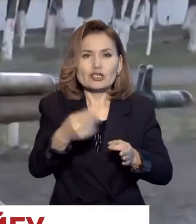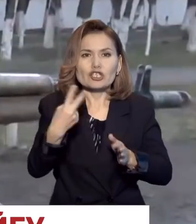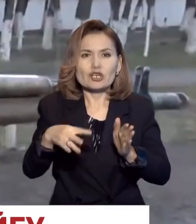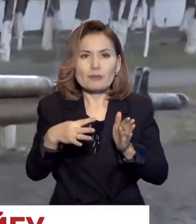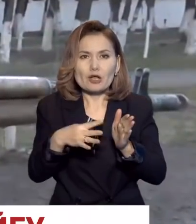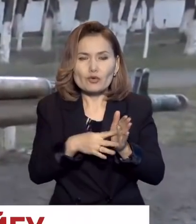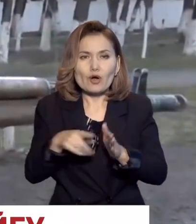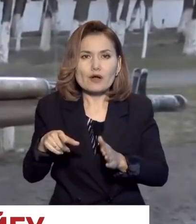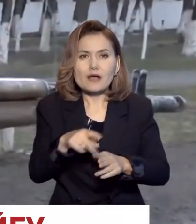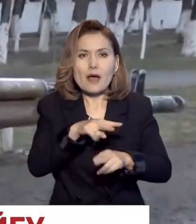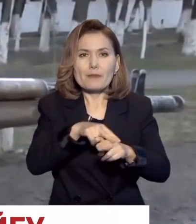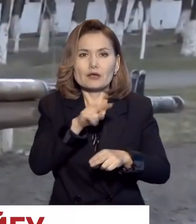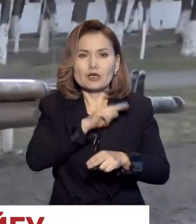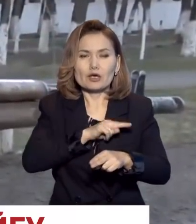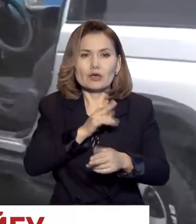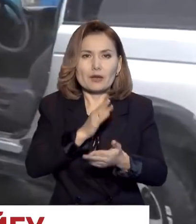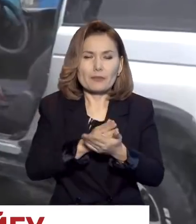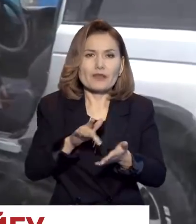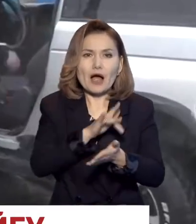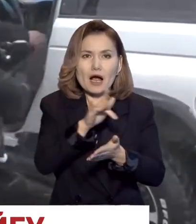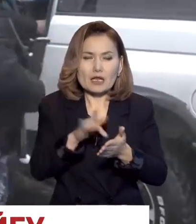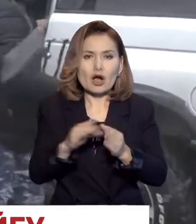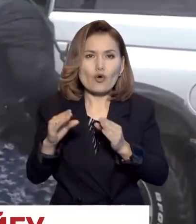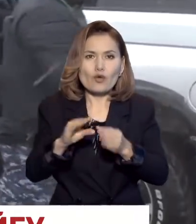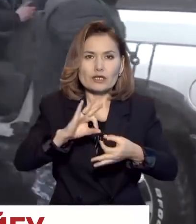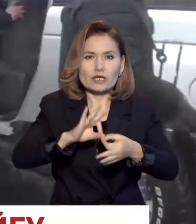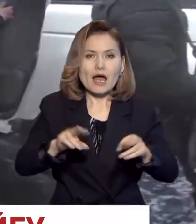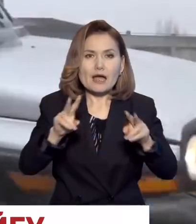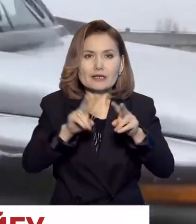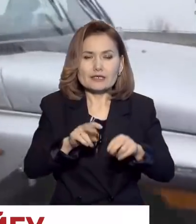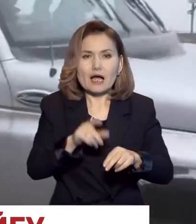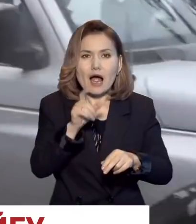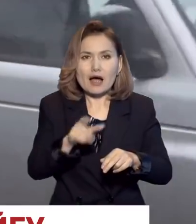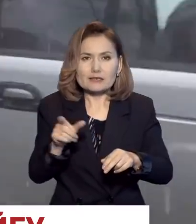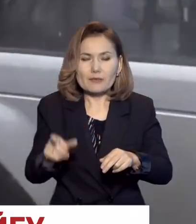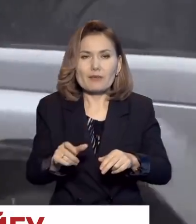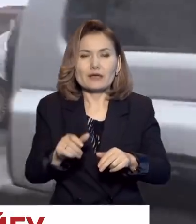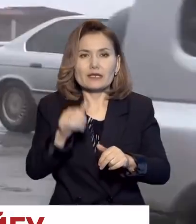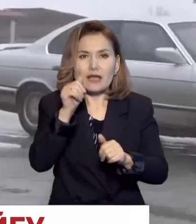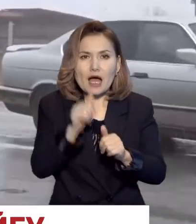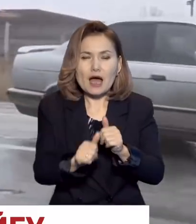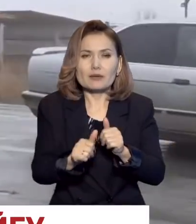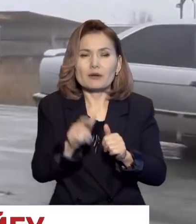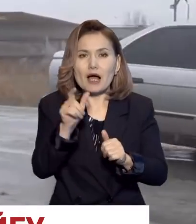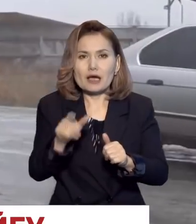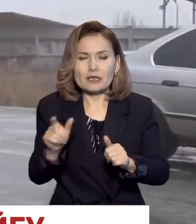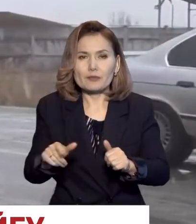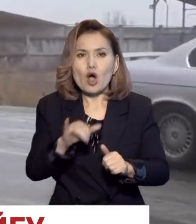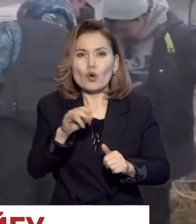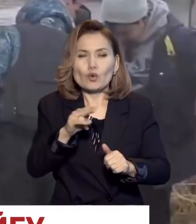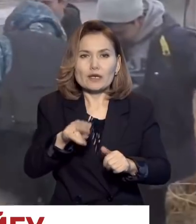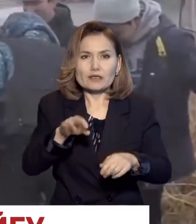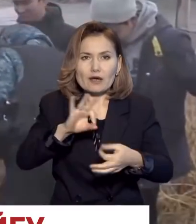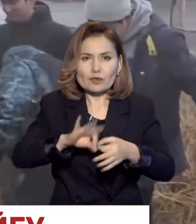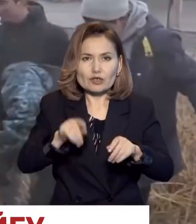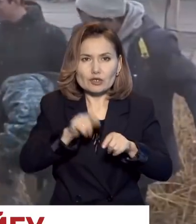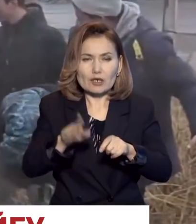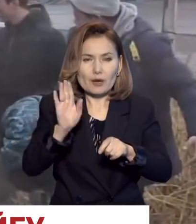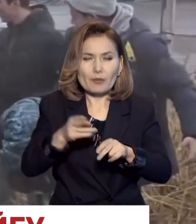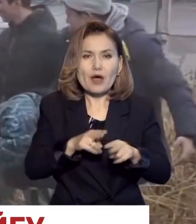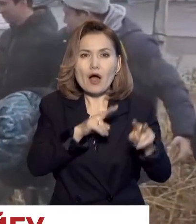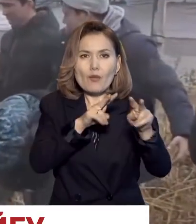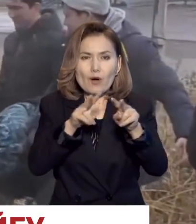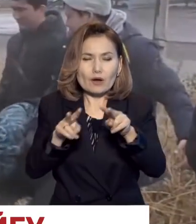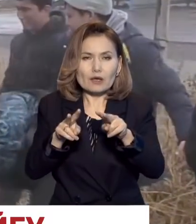бекет жұмыс істеп тұр, кіреберіс қақпаларда көліктер тексеріліп, азаматтардың жеке басы анықталуда. Әзірге бақылау бәсеңдемейді,